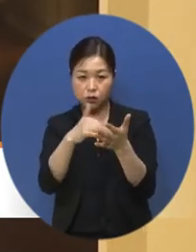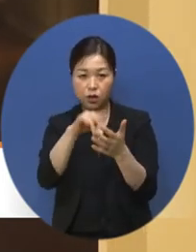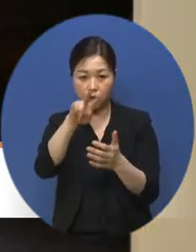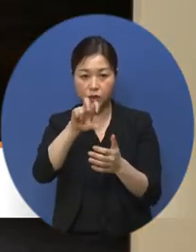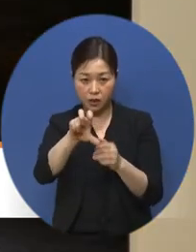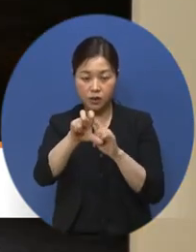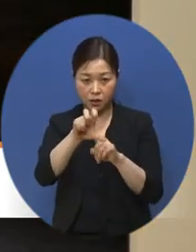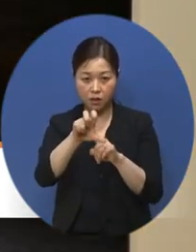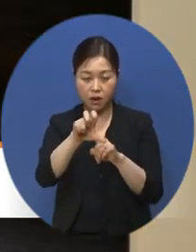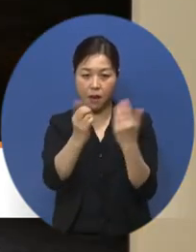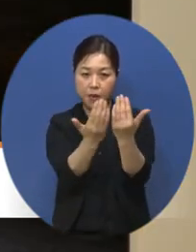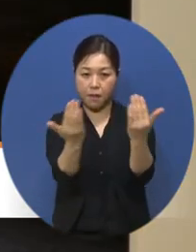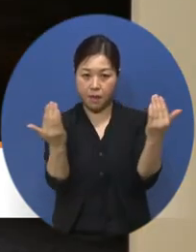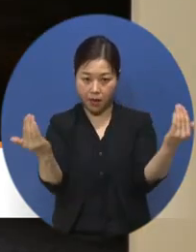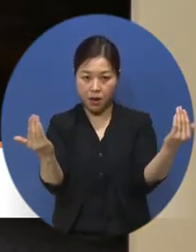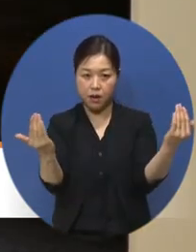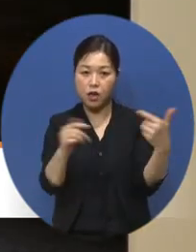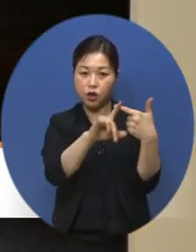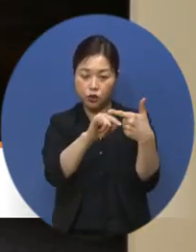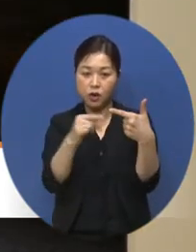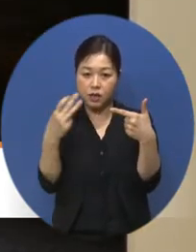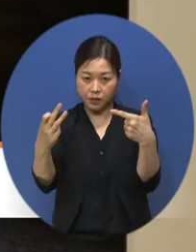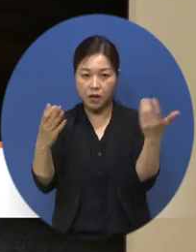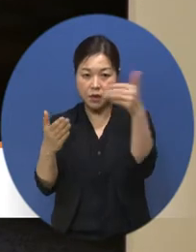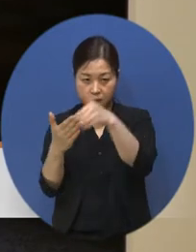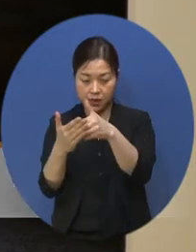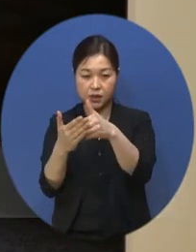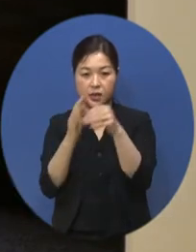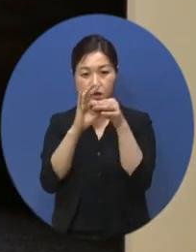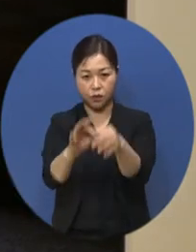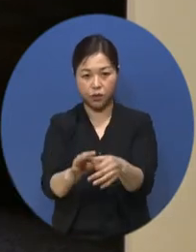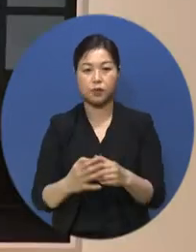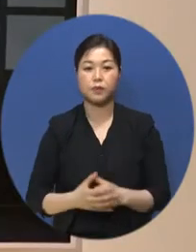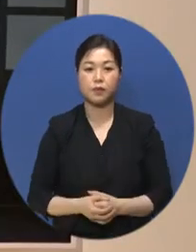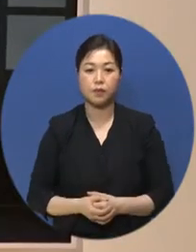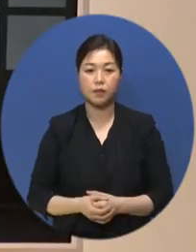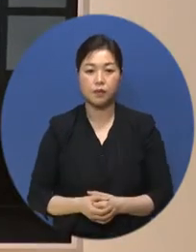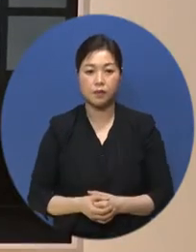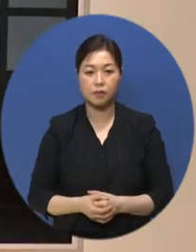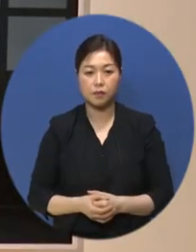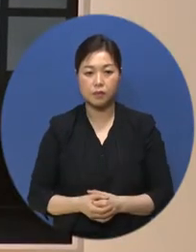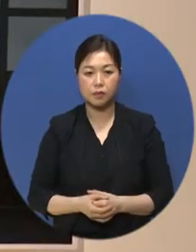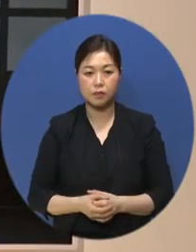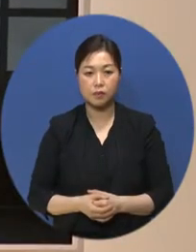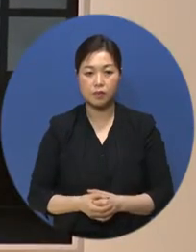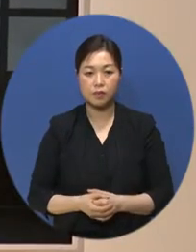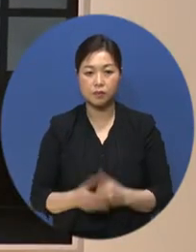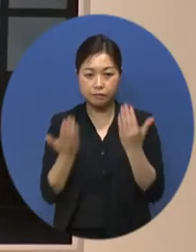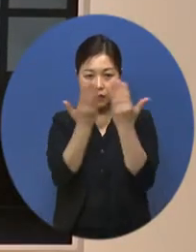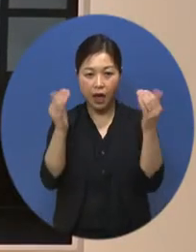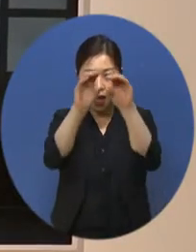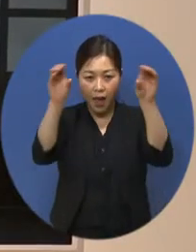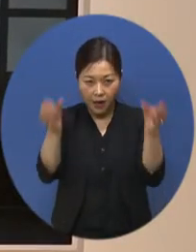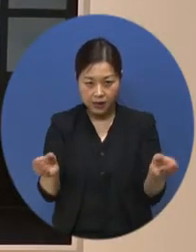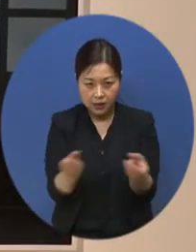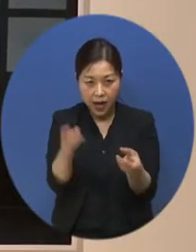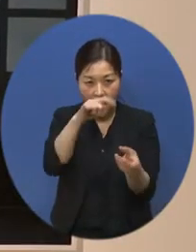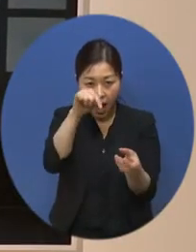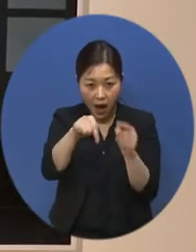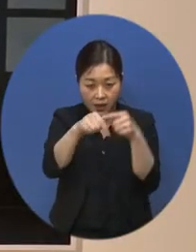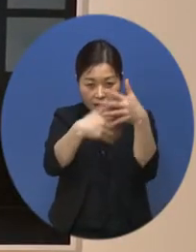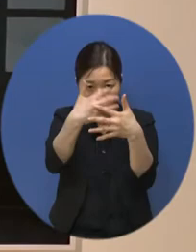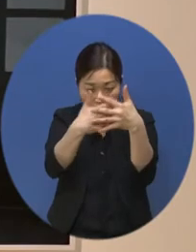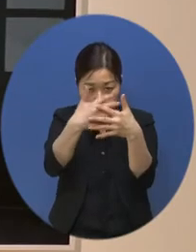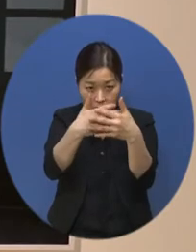의 작품들이 오는 6월 13일까지 펼쳐집니다 작품의 액자 프레임 안 의 영상